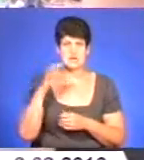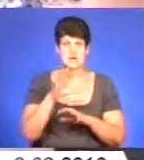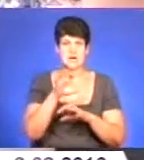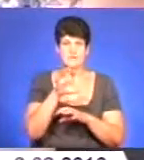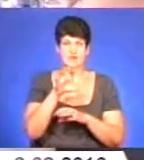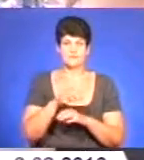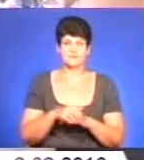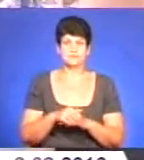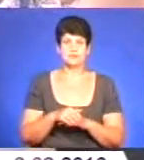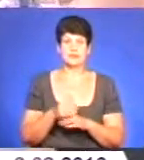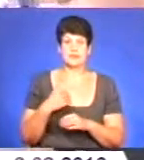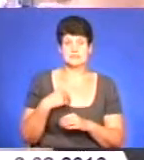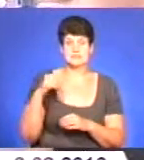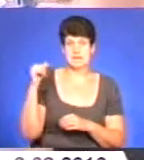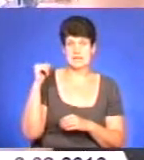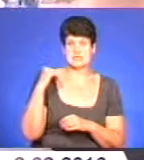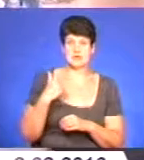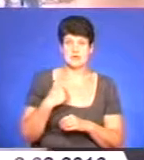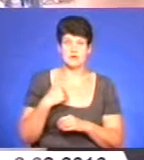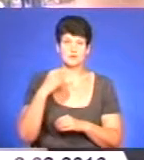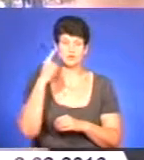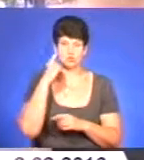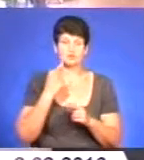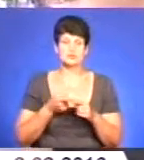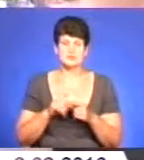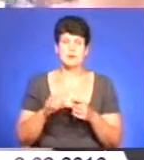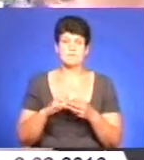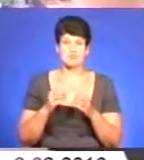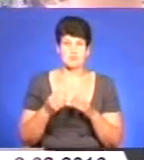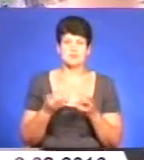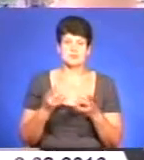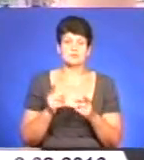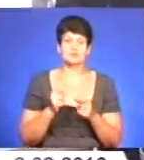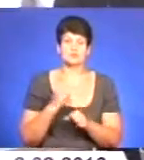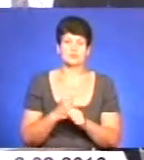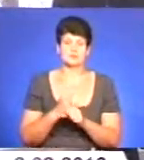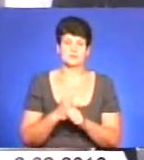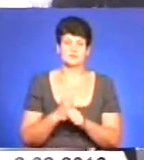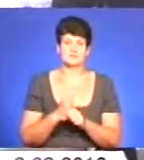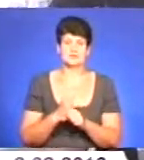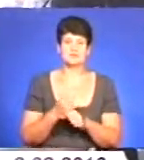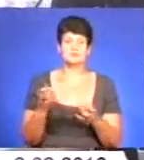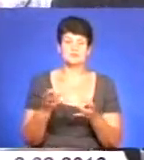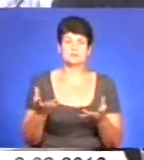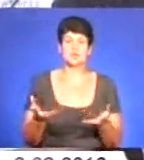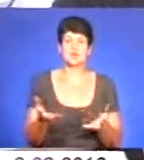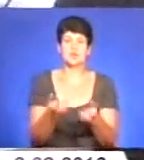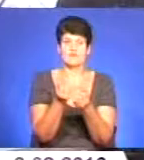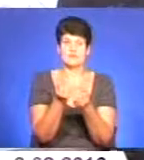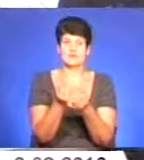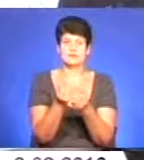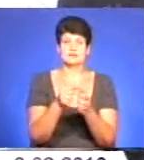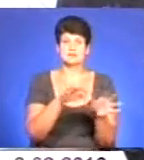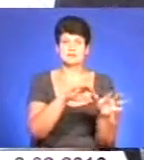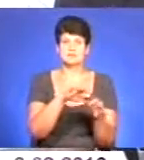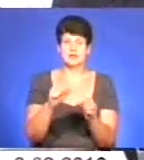гавкав ззаді, я думаю, що це проблема, потрібно щось з цим робити трохи. Відловлювати, забирати в якісь притулки,